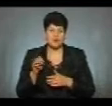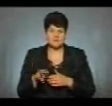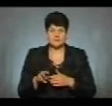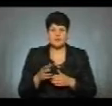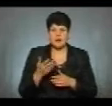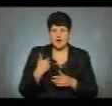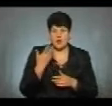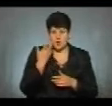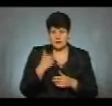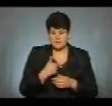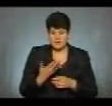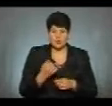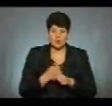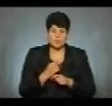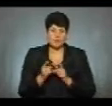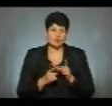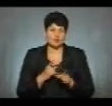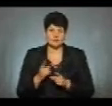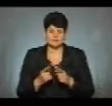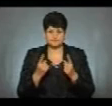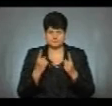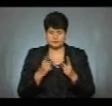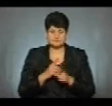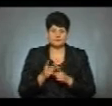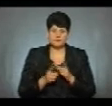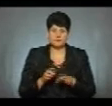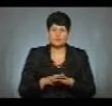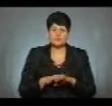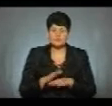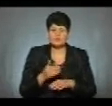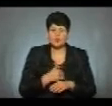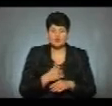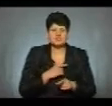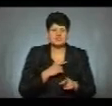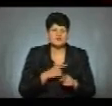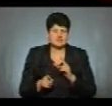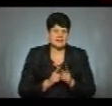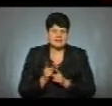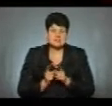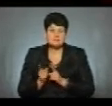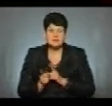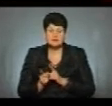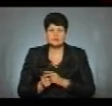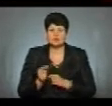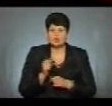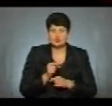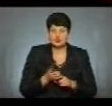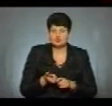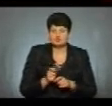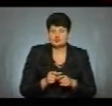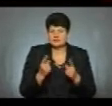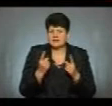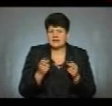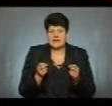коли ми робимо реформи і радикальні реформи, бо суспільство хоче швидких змін, то тоді дуже є